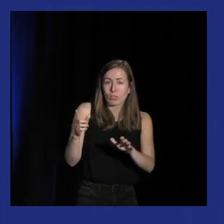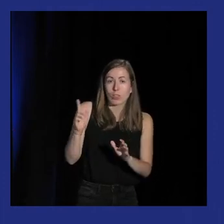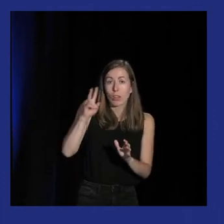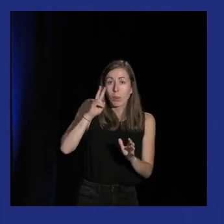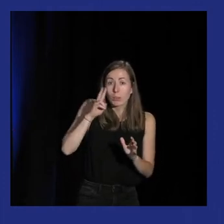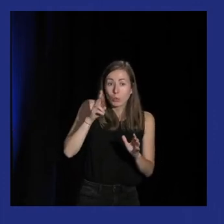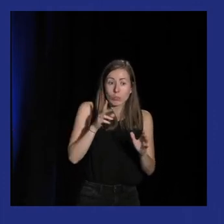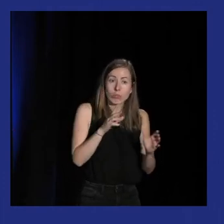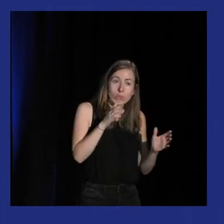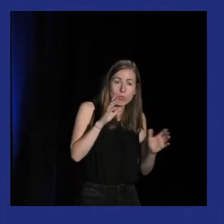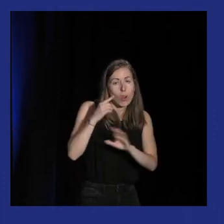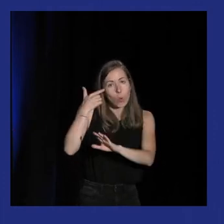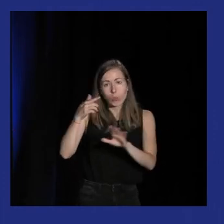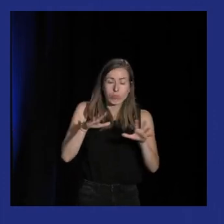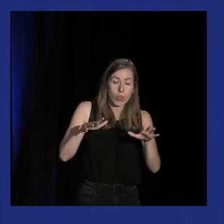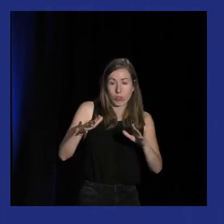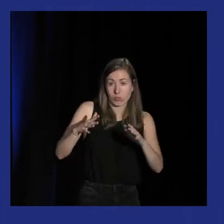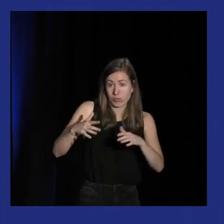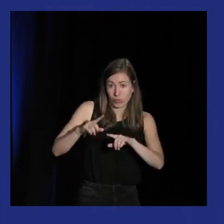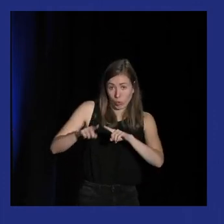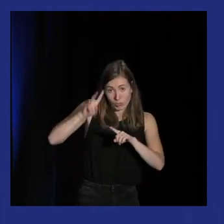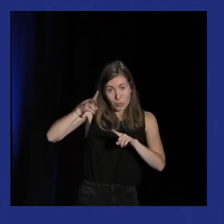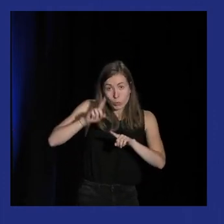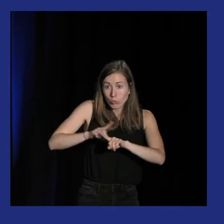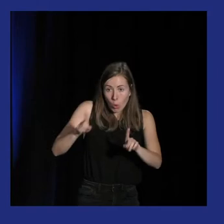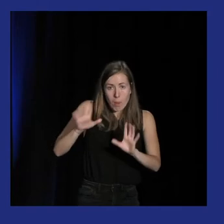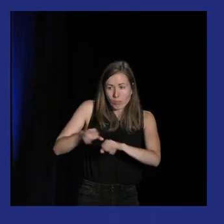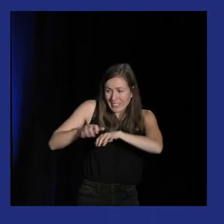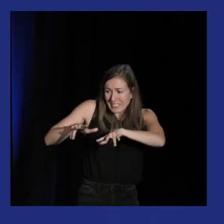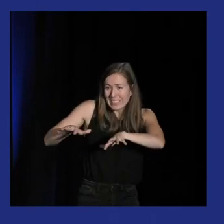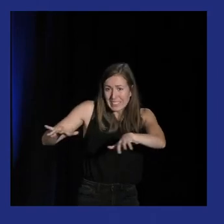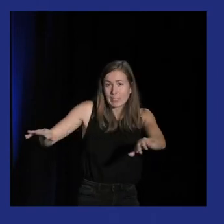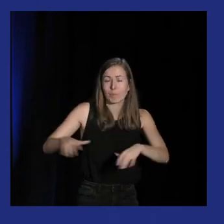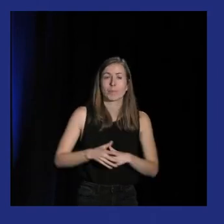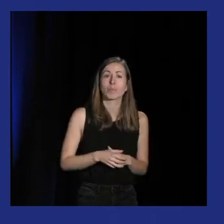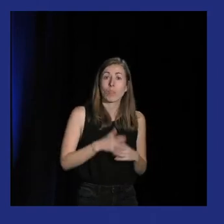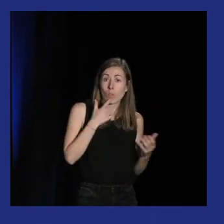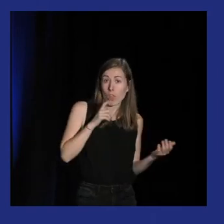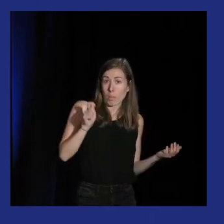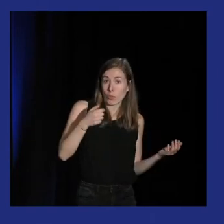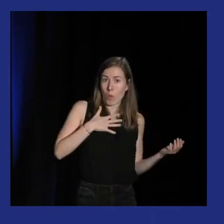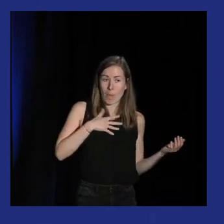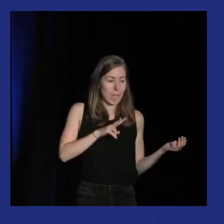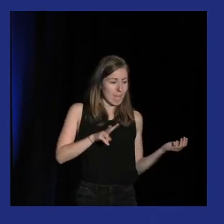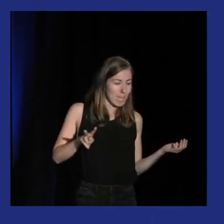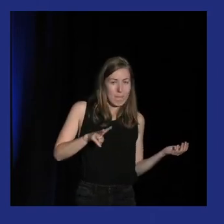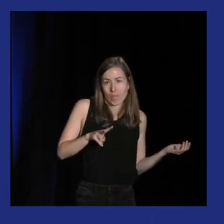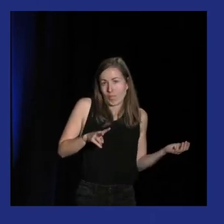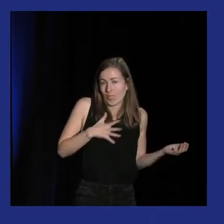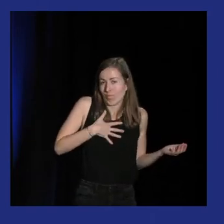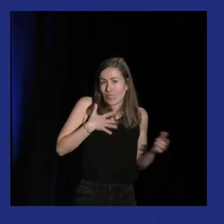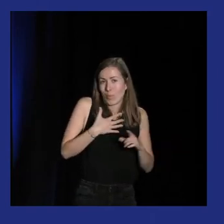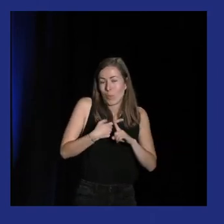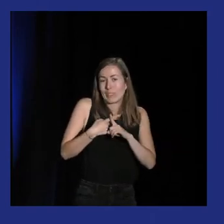à Londres et tout ça tout ça effectivement je le vois du forcément d'un bon œil et d'ailleurs quand on allait assez